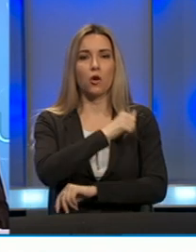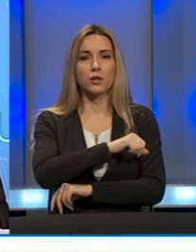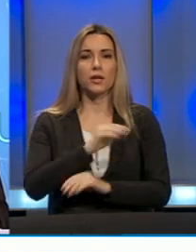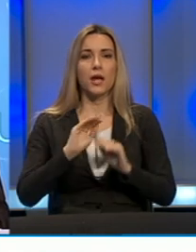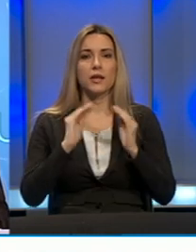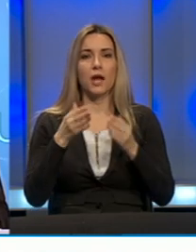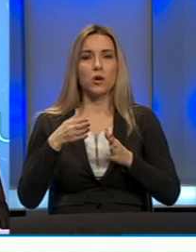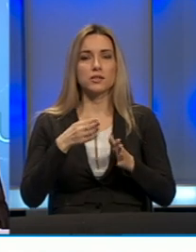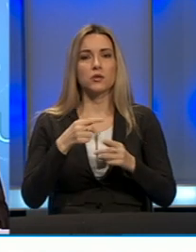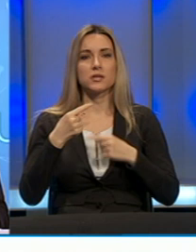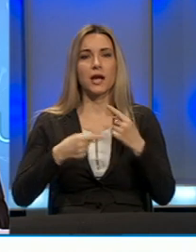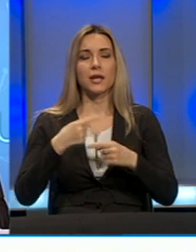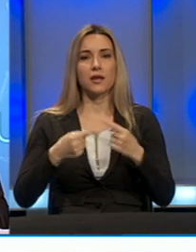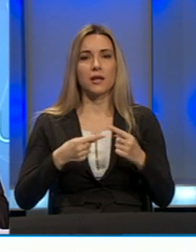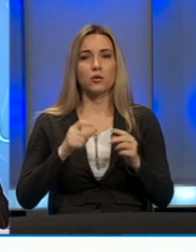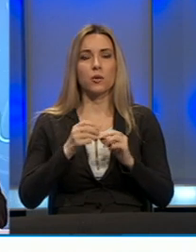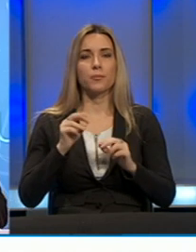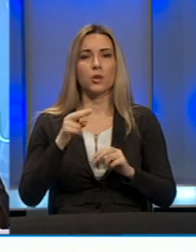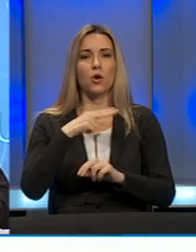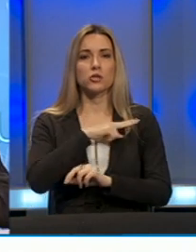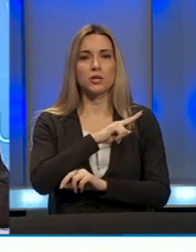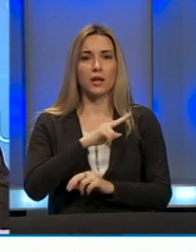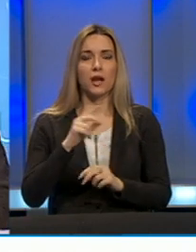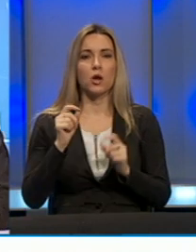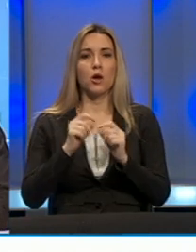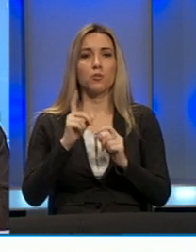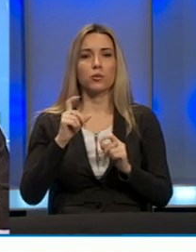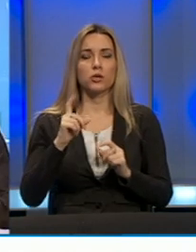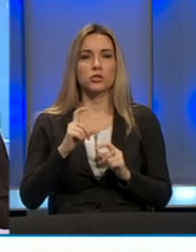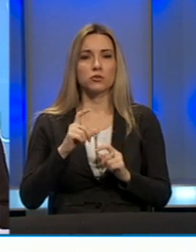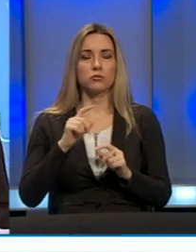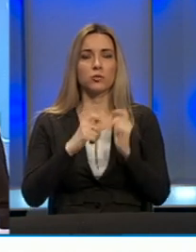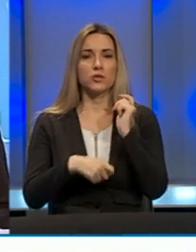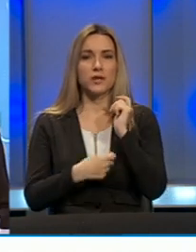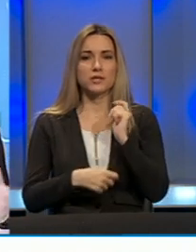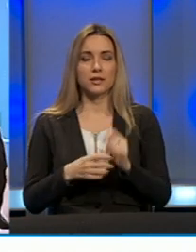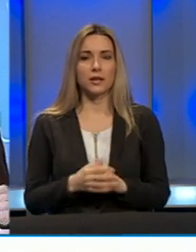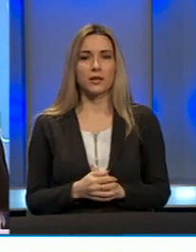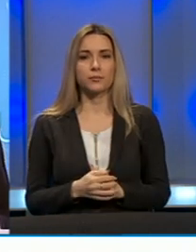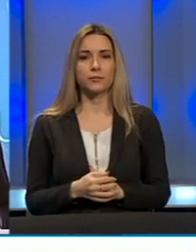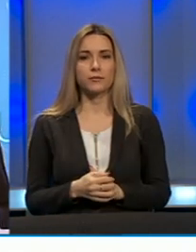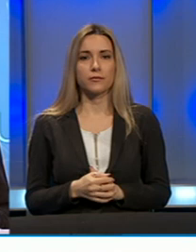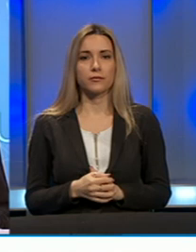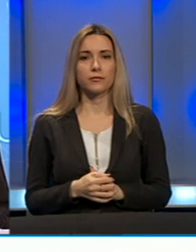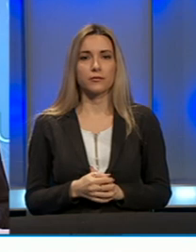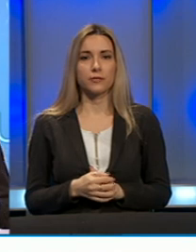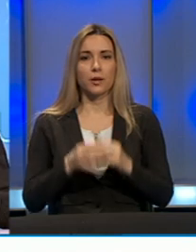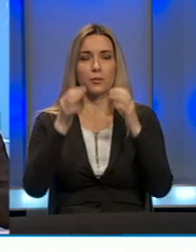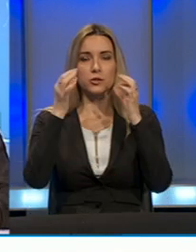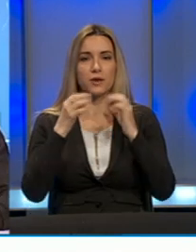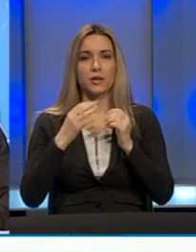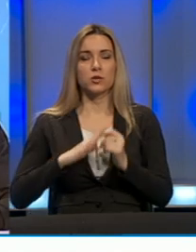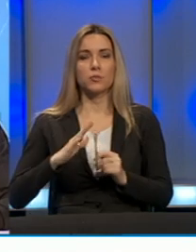odsjeku za genetiku i bioinženjering Internacionalnog Burč univerziteta. Poštovanje, gospodine